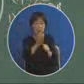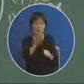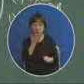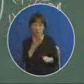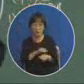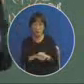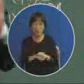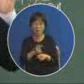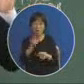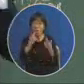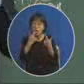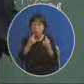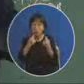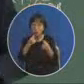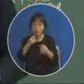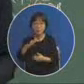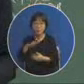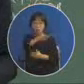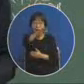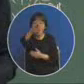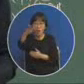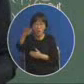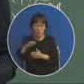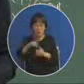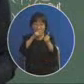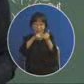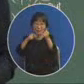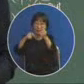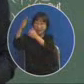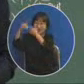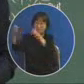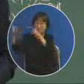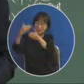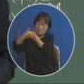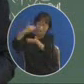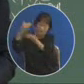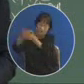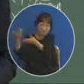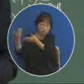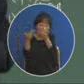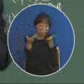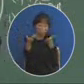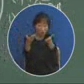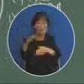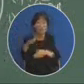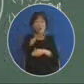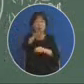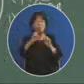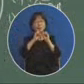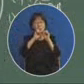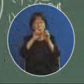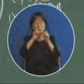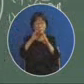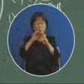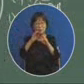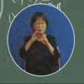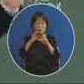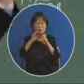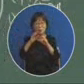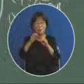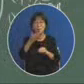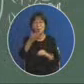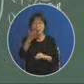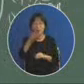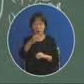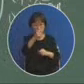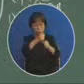the evangelists. 선교사를 키울 거 아닙니까? And only when God grants you and bestows 그렇죠. his blessings upon you can you go out to raise missionaries. 여러분 하나님 응답을 힘을 주셔야